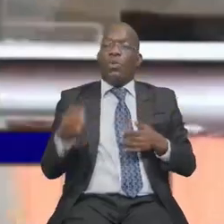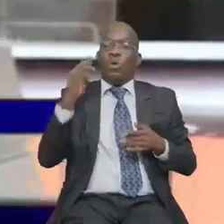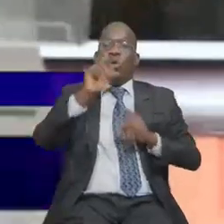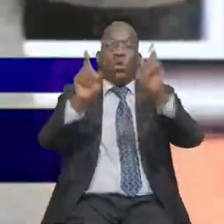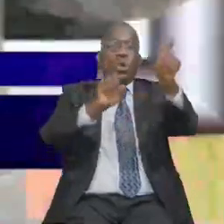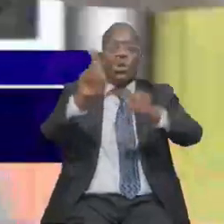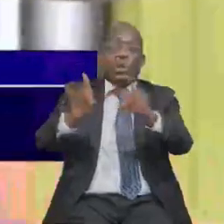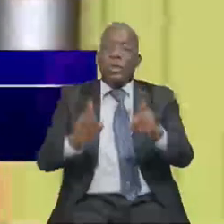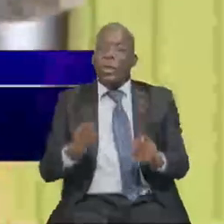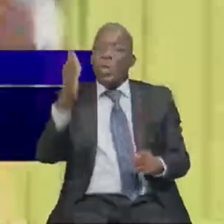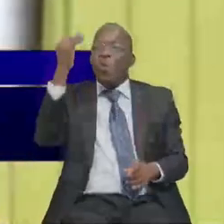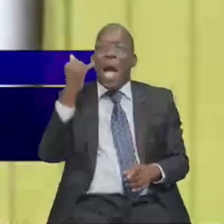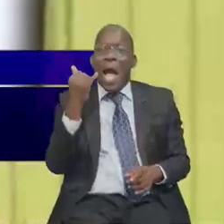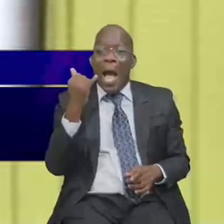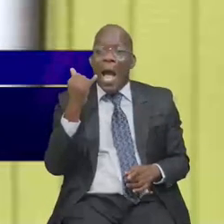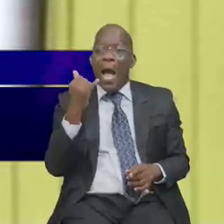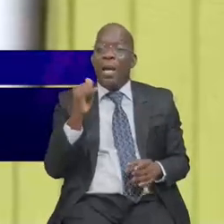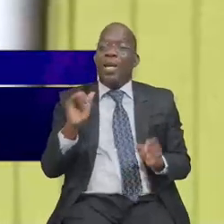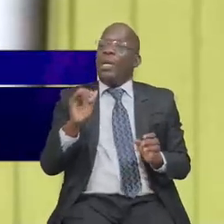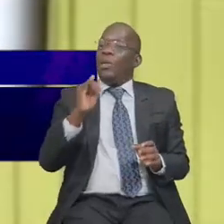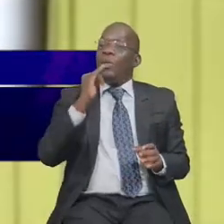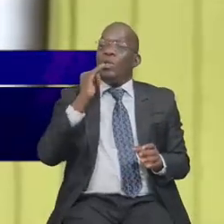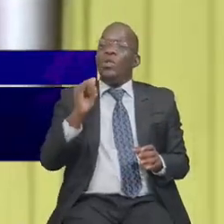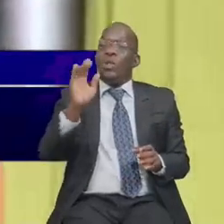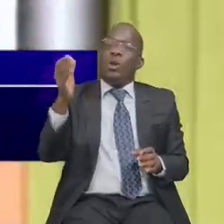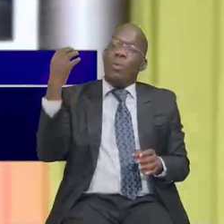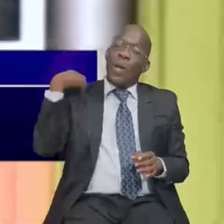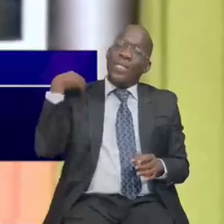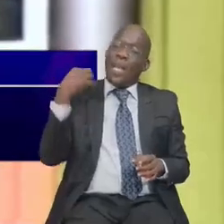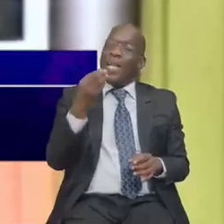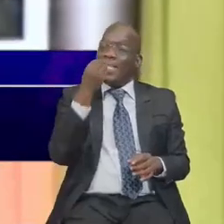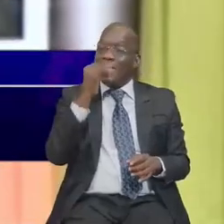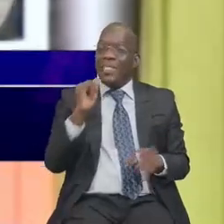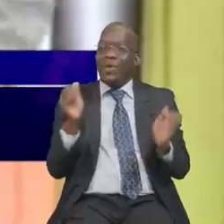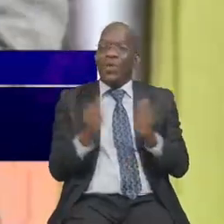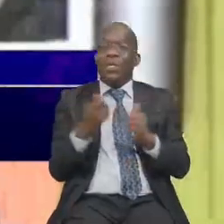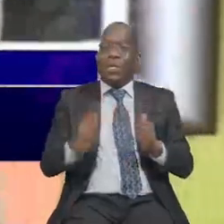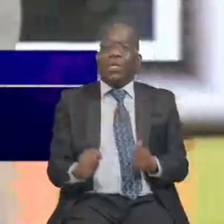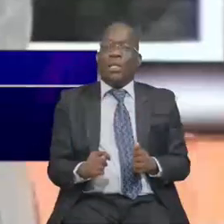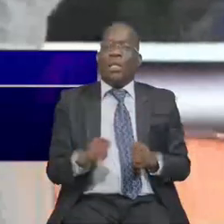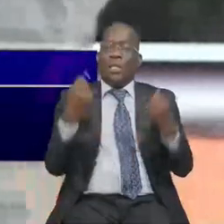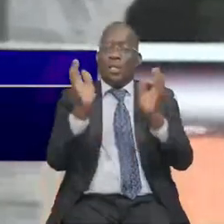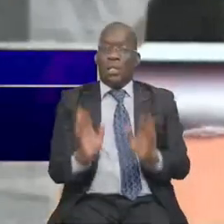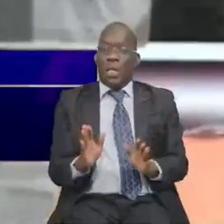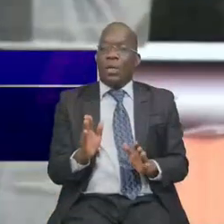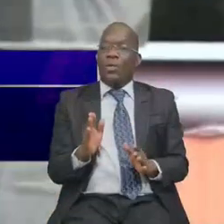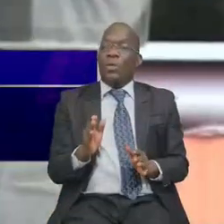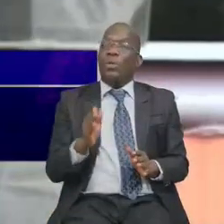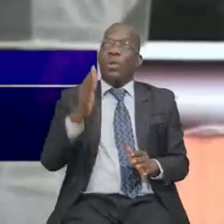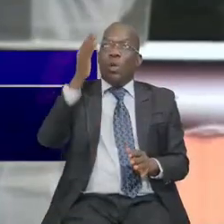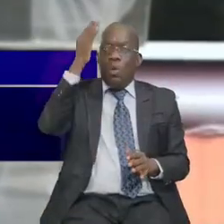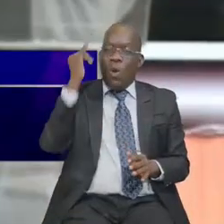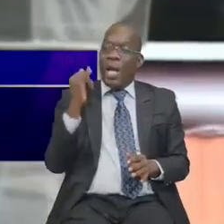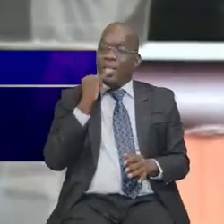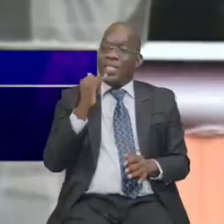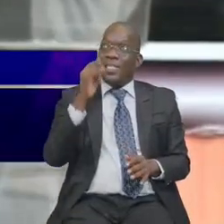Pourquoi est-ce que ton maître mange avec les publicains? Pourquoi il guérit le jour